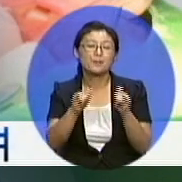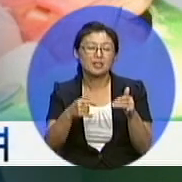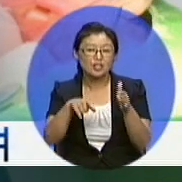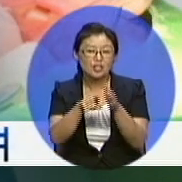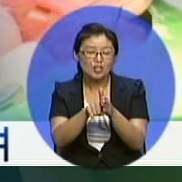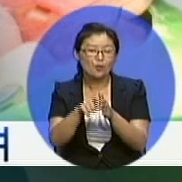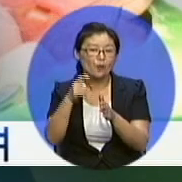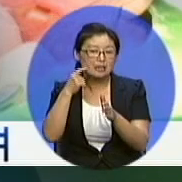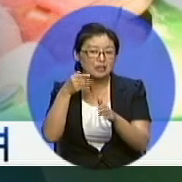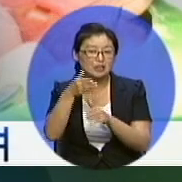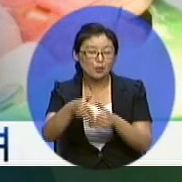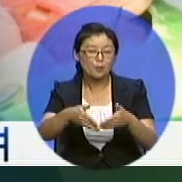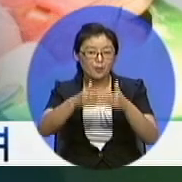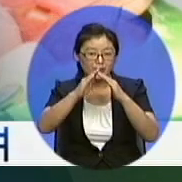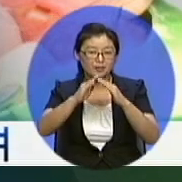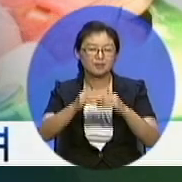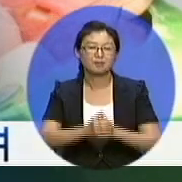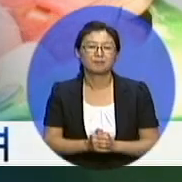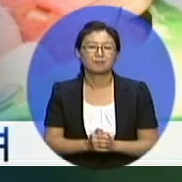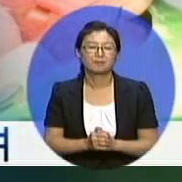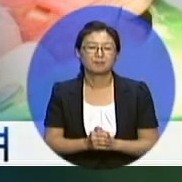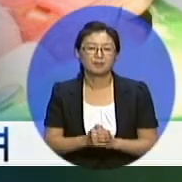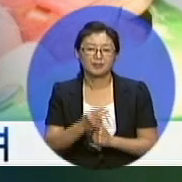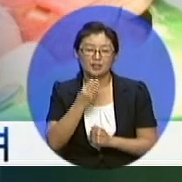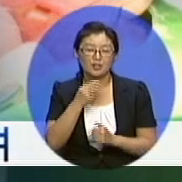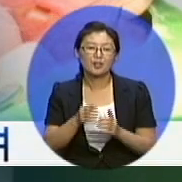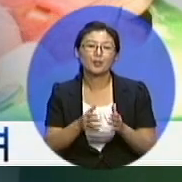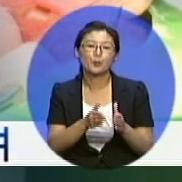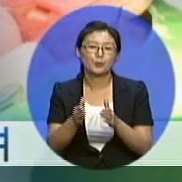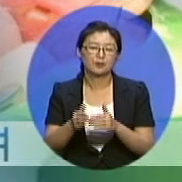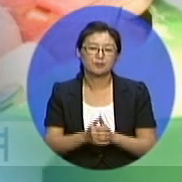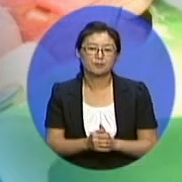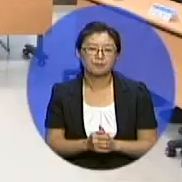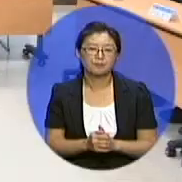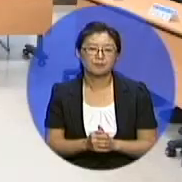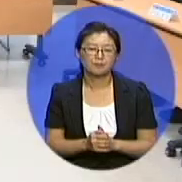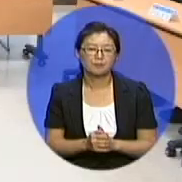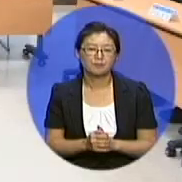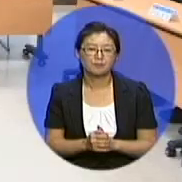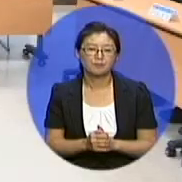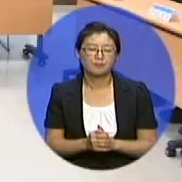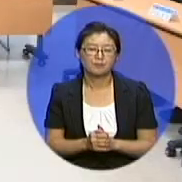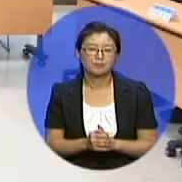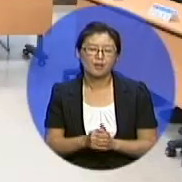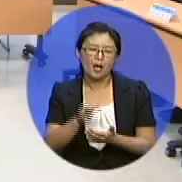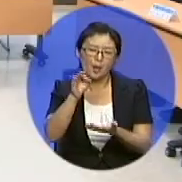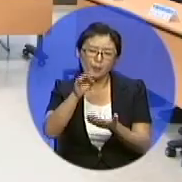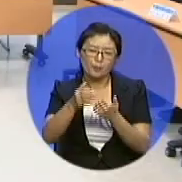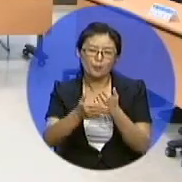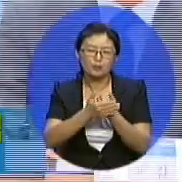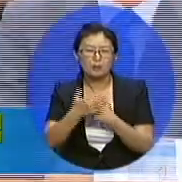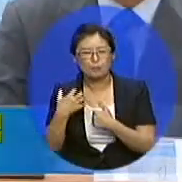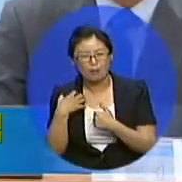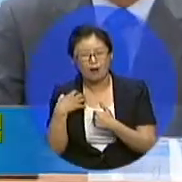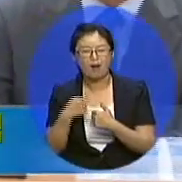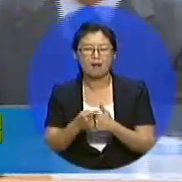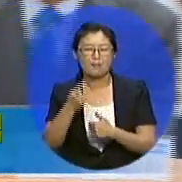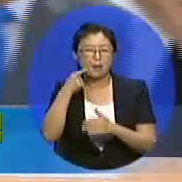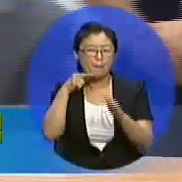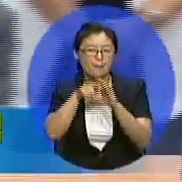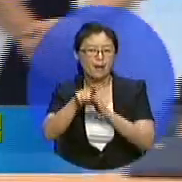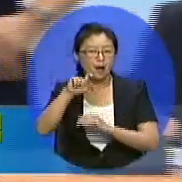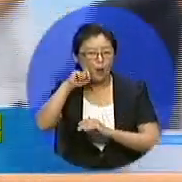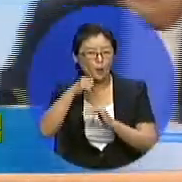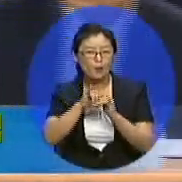전문병원이 경기도 수원에 들어선다고 합니다. 경기도청 최지영 기자입니다. 비용 때문에 치과 가기 쉽지 않았던